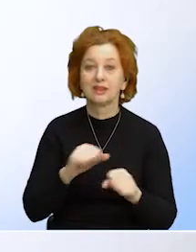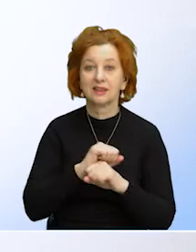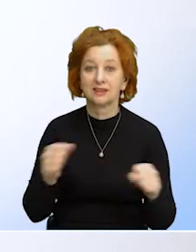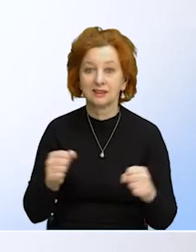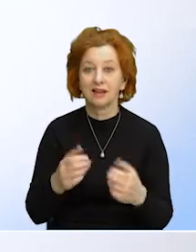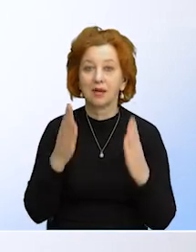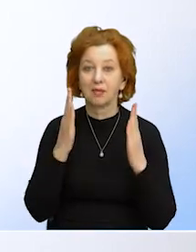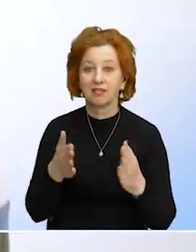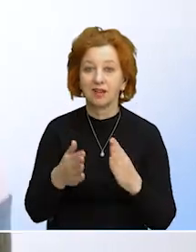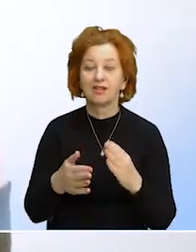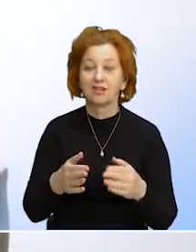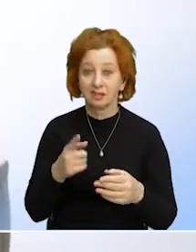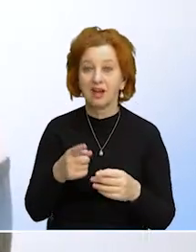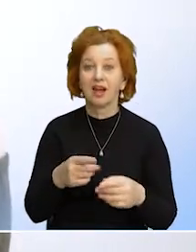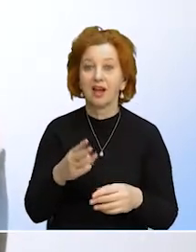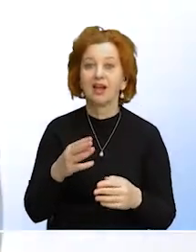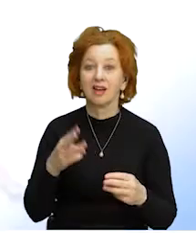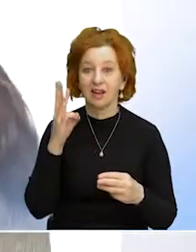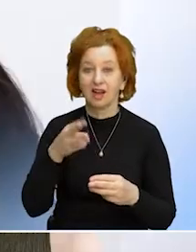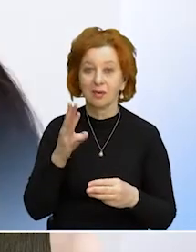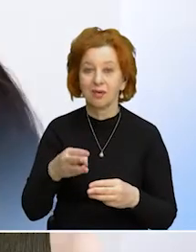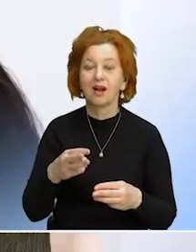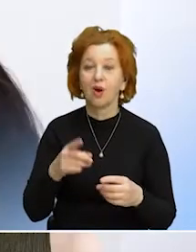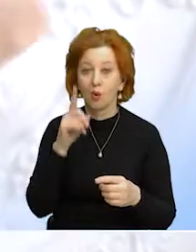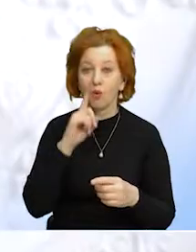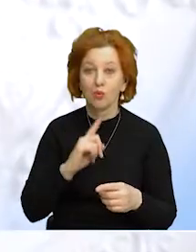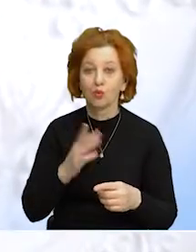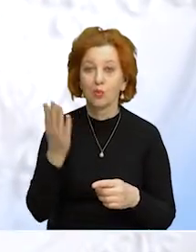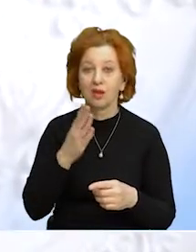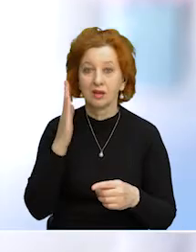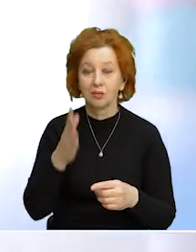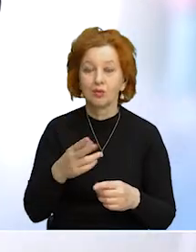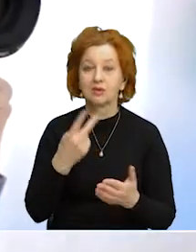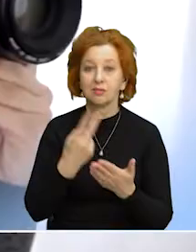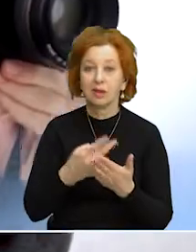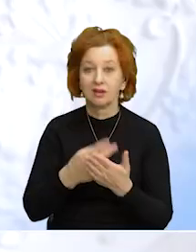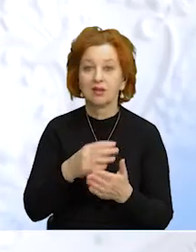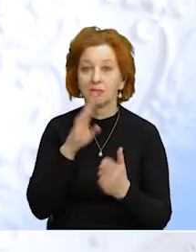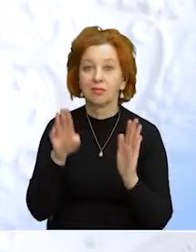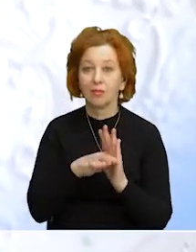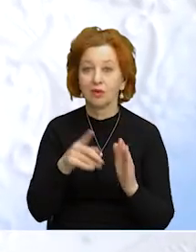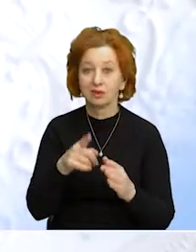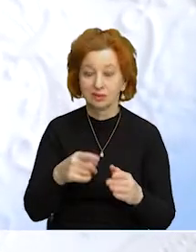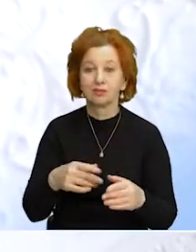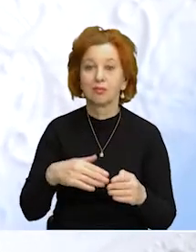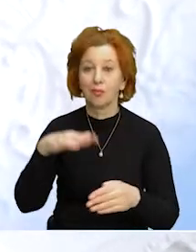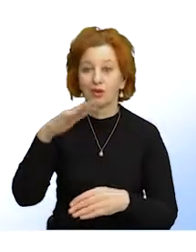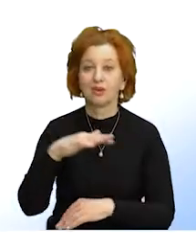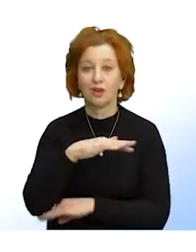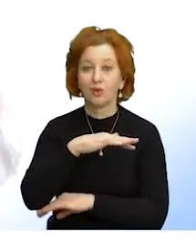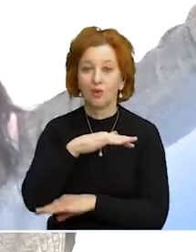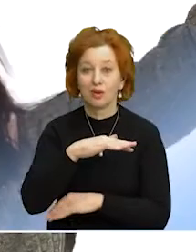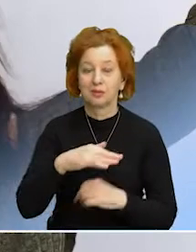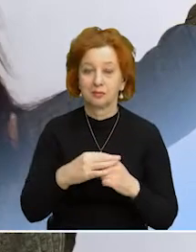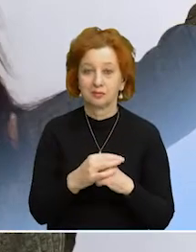категорически нельзя направлять локти в сторону камеры. Гораздо удачнее будет смотреться ракурс с отведенной в сторону согнутой